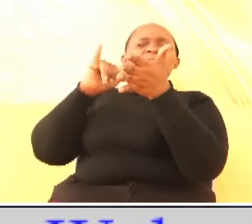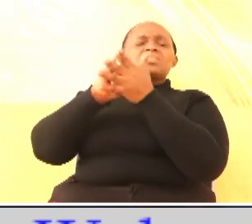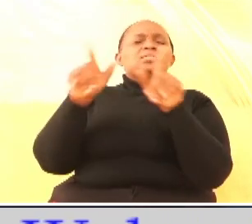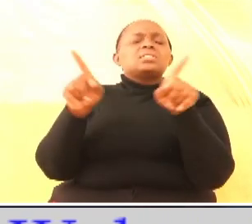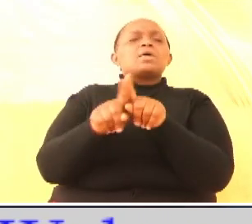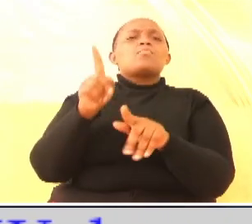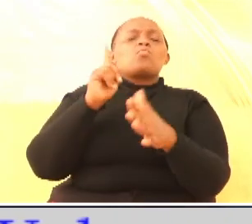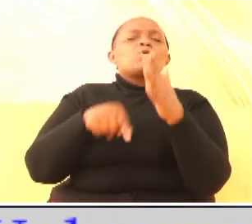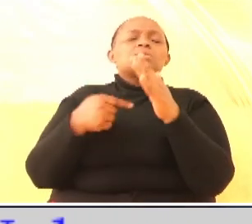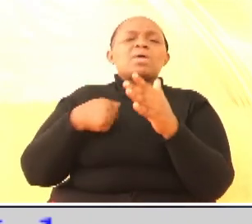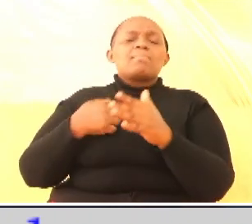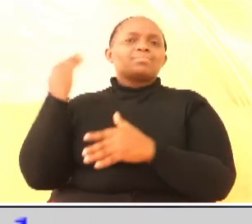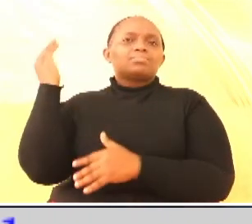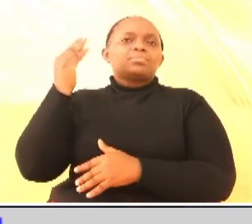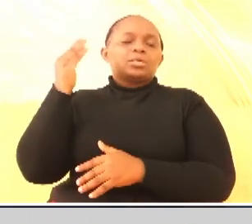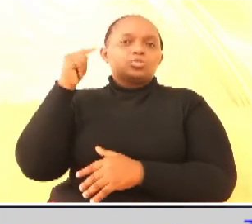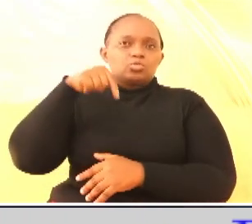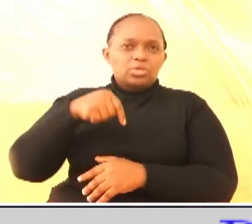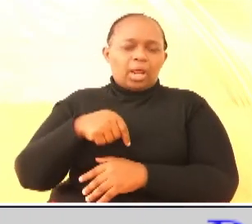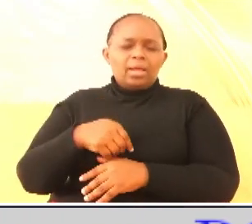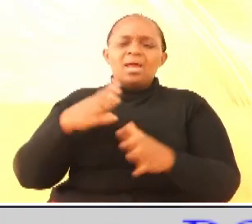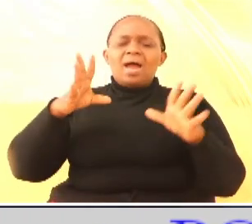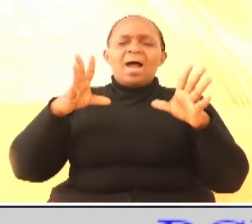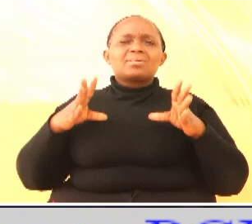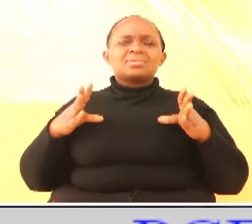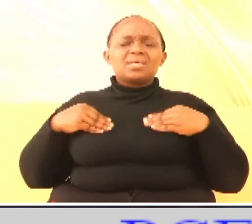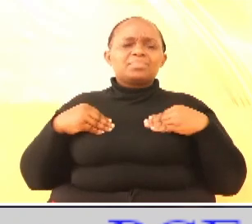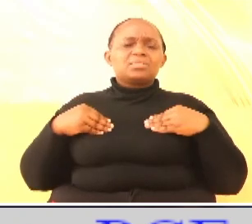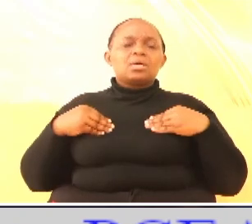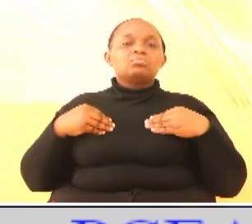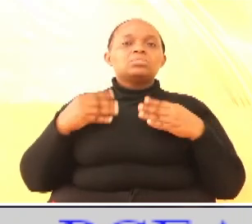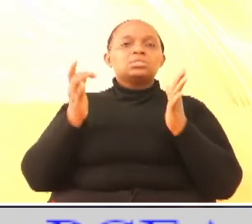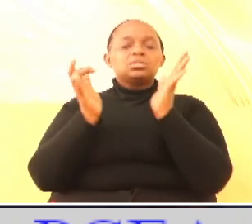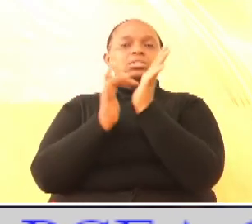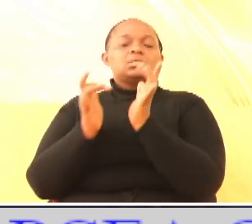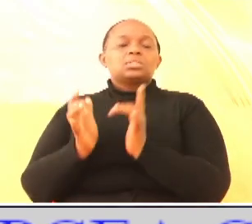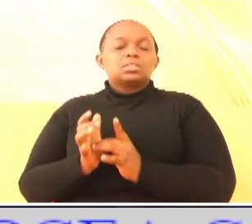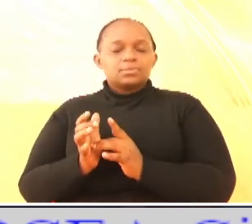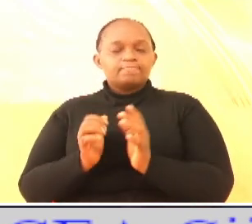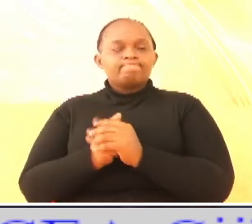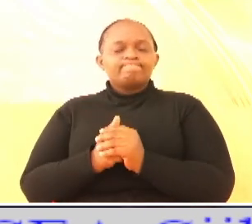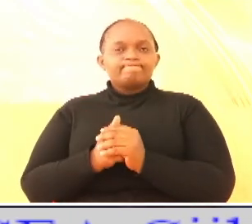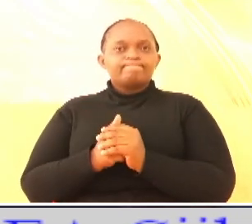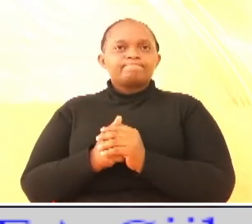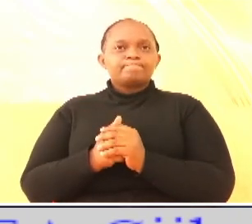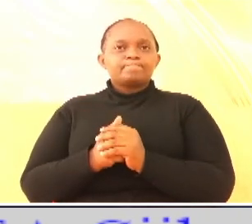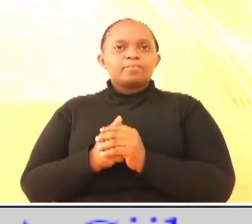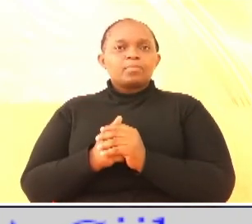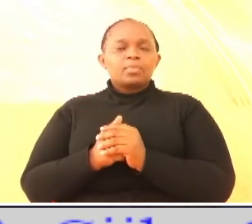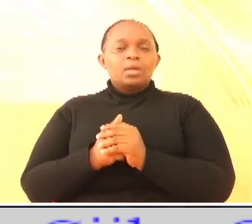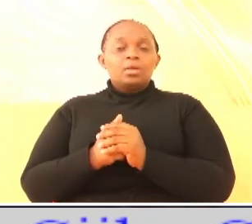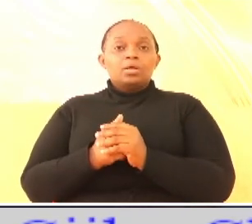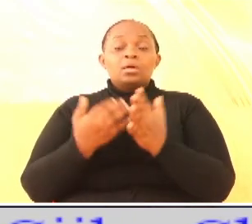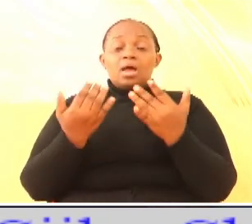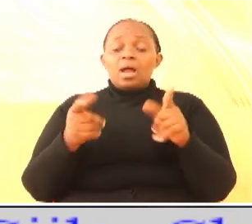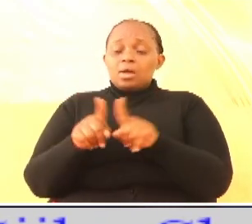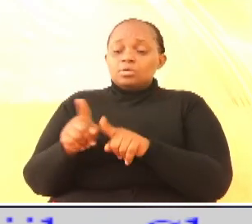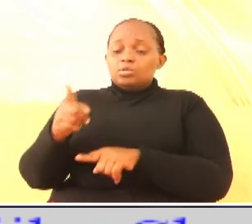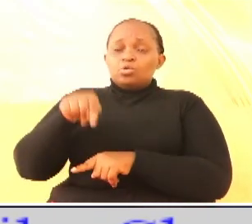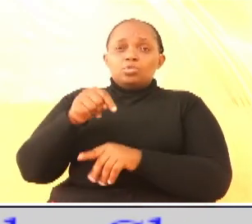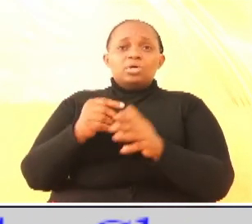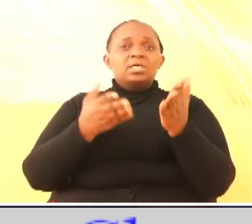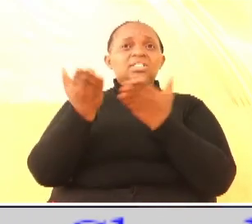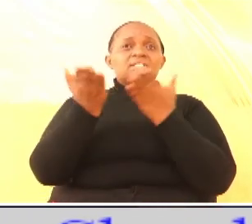nendeni, ya kwamba tukubali wa Kristo kumtumikia nani? Bwana. Na tunapomtumikia